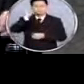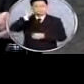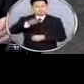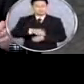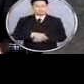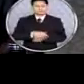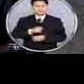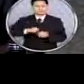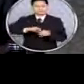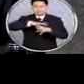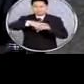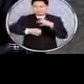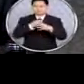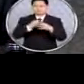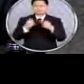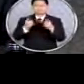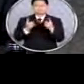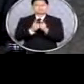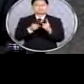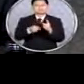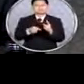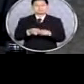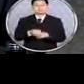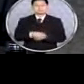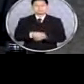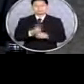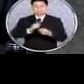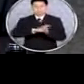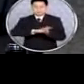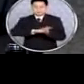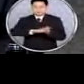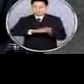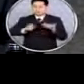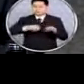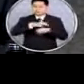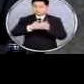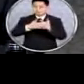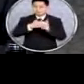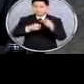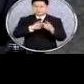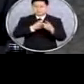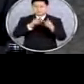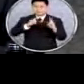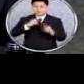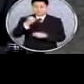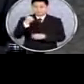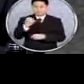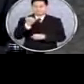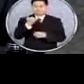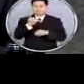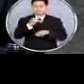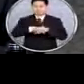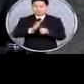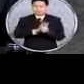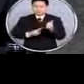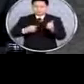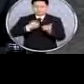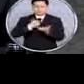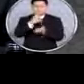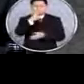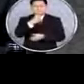界对于像这个它的所谓的干净能源的这些保证，会影响到我们的出口。像这一